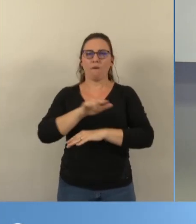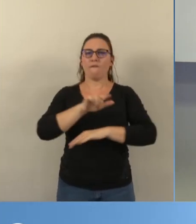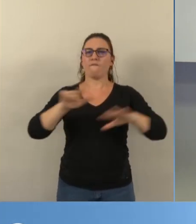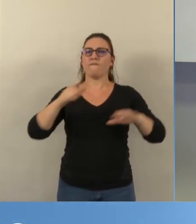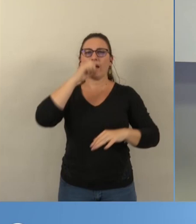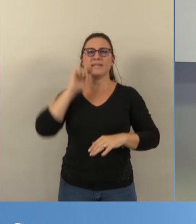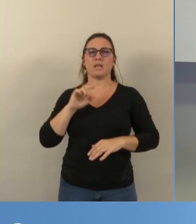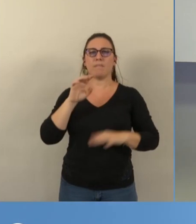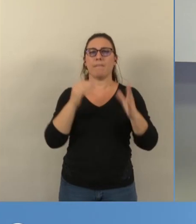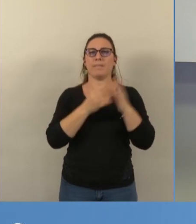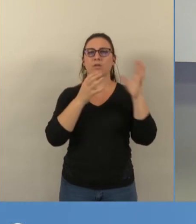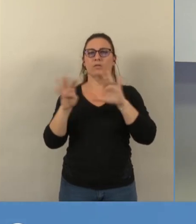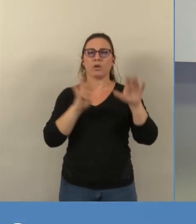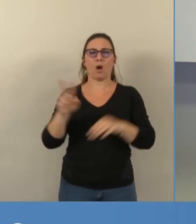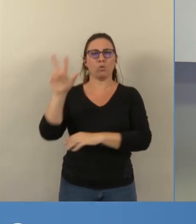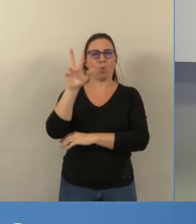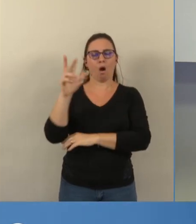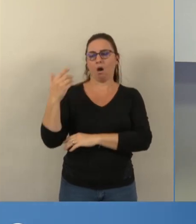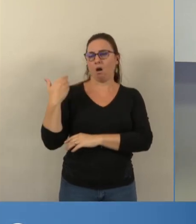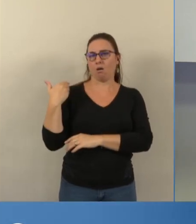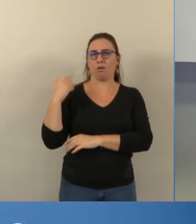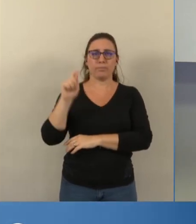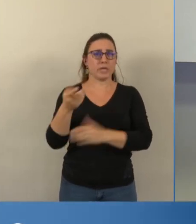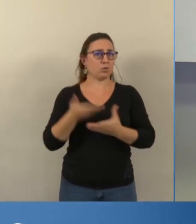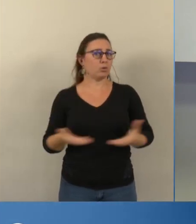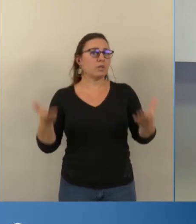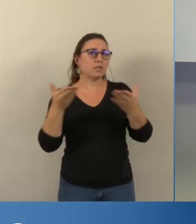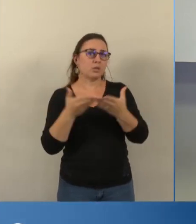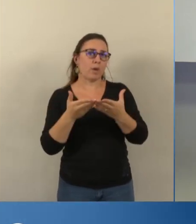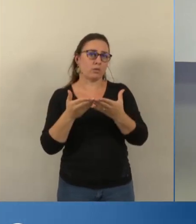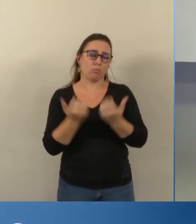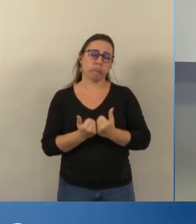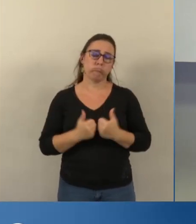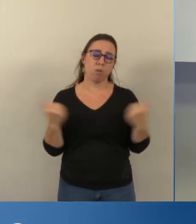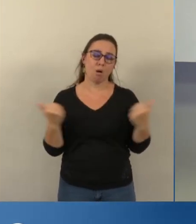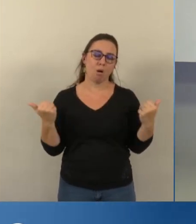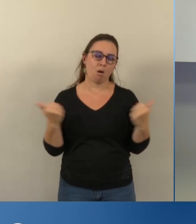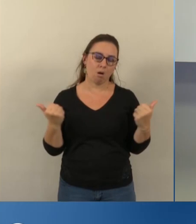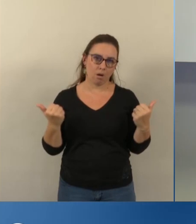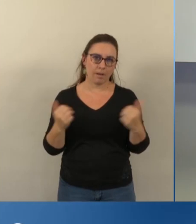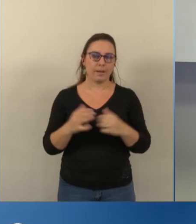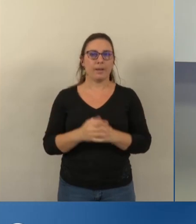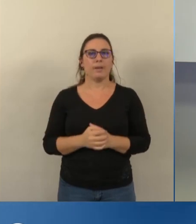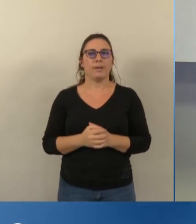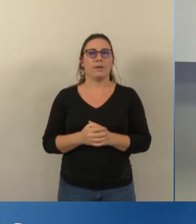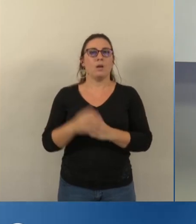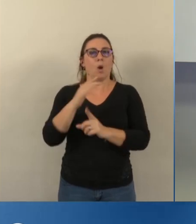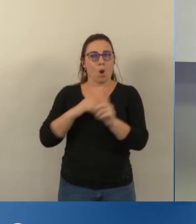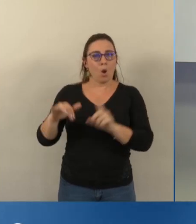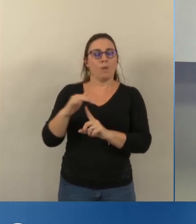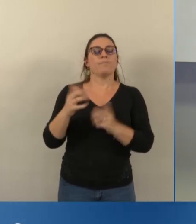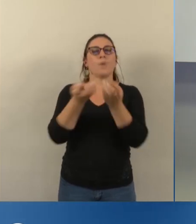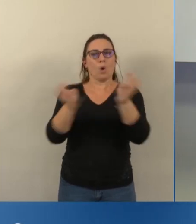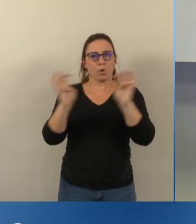1943 dans un contexte évidemment radicalement différent le contexte le Conseil